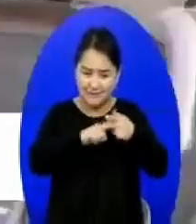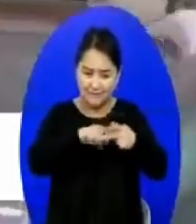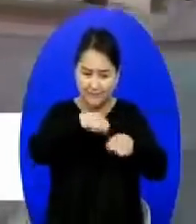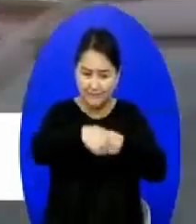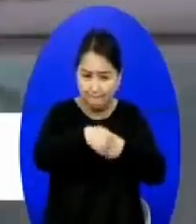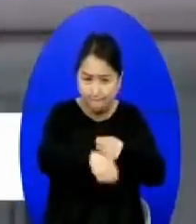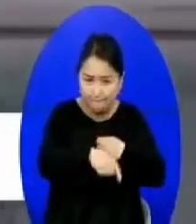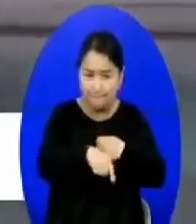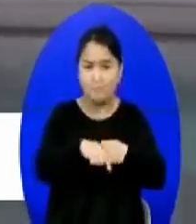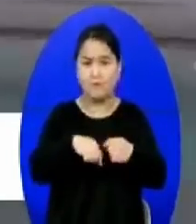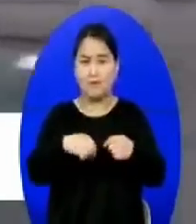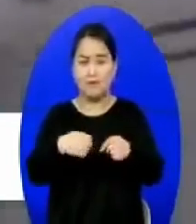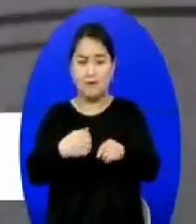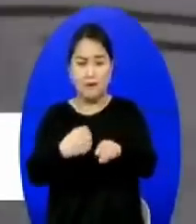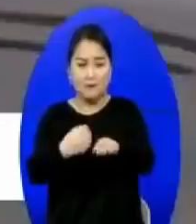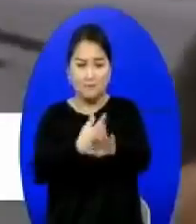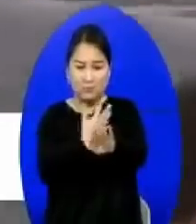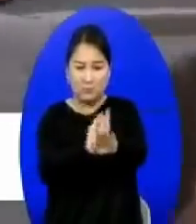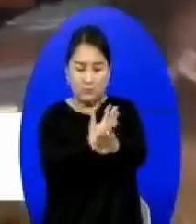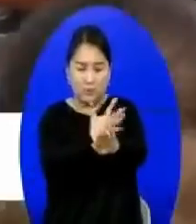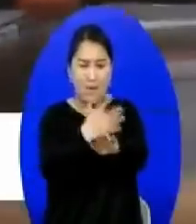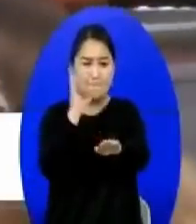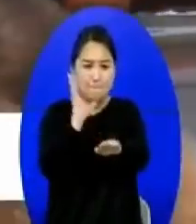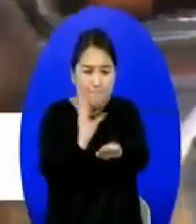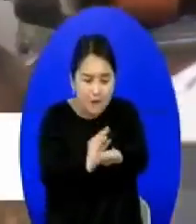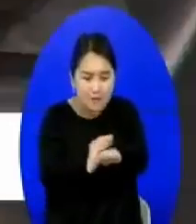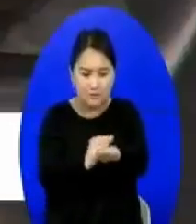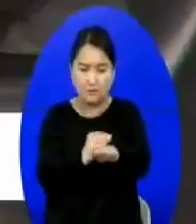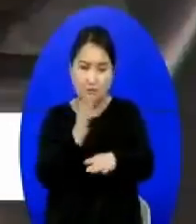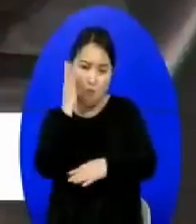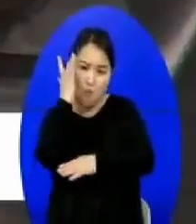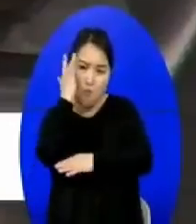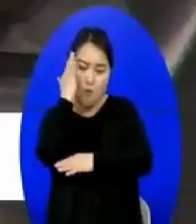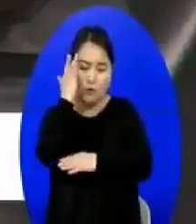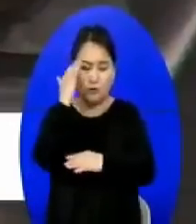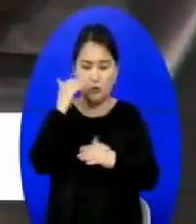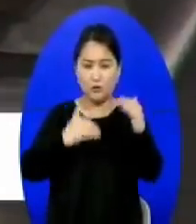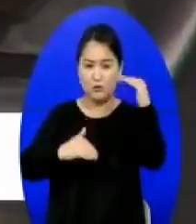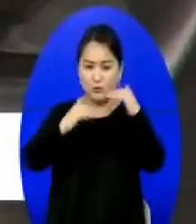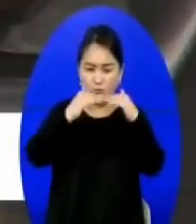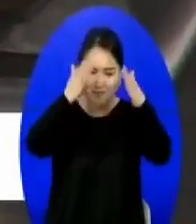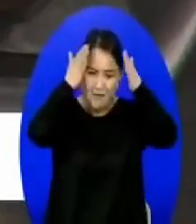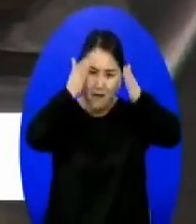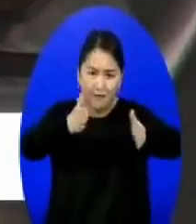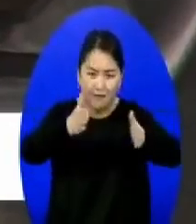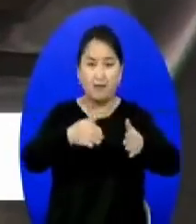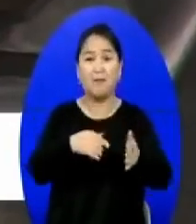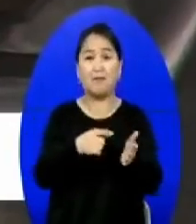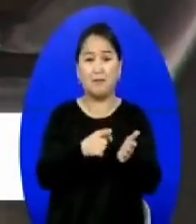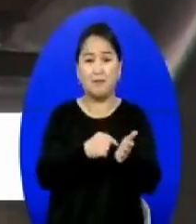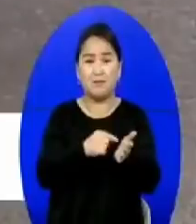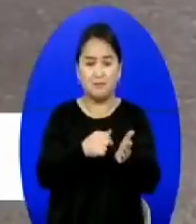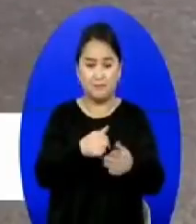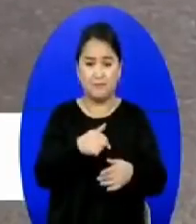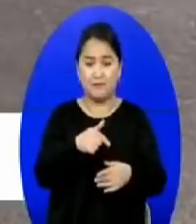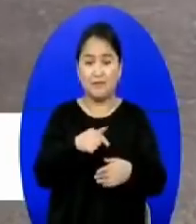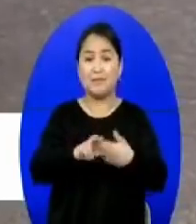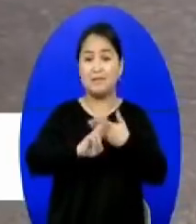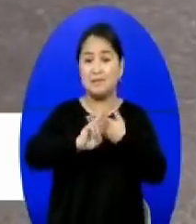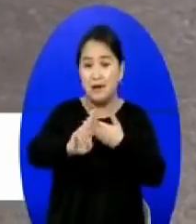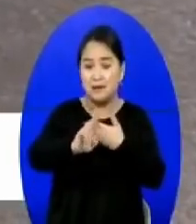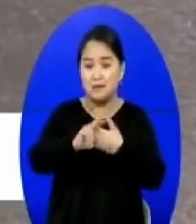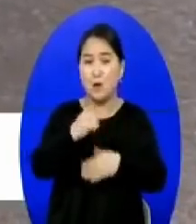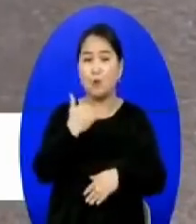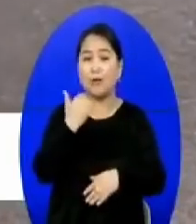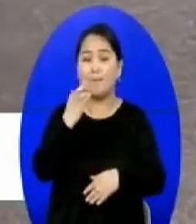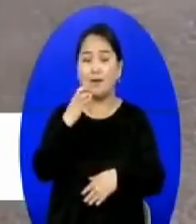автомашинд гарч байгаа ялгарлын утааг багасгах юм чиглэл дээрээс гол бодлогын түвшиндээс асуудлаа анхааруулж чадах юм бол одоо нийс Улаанбаатар хот маань яг